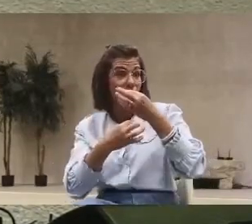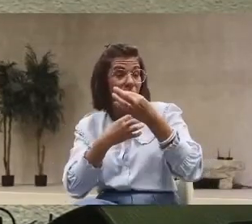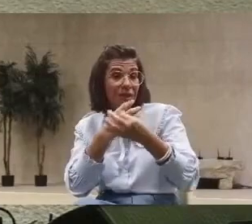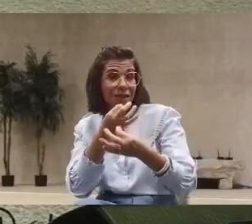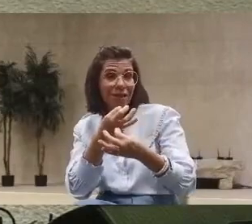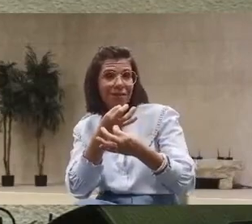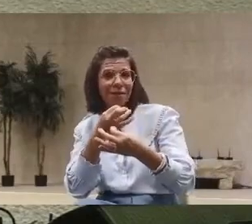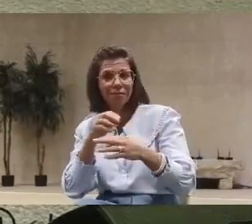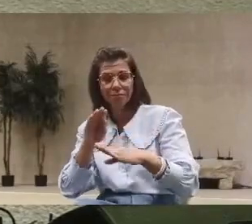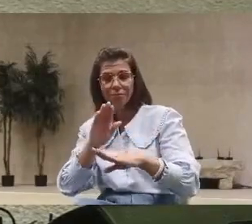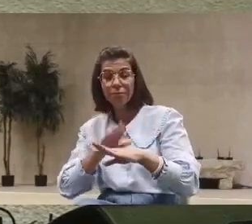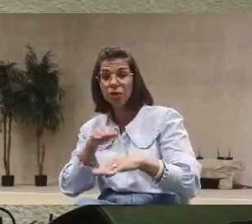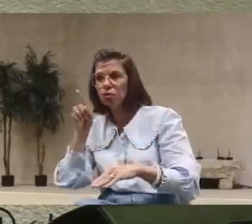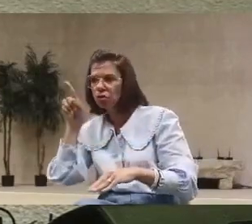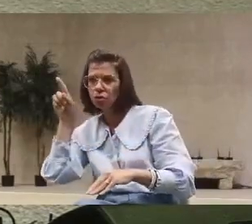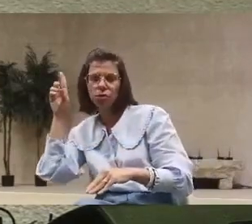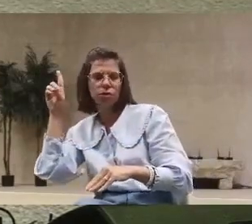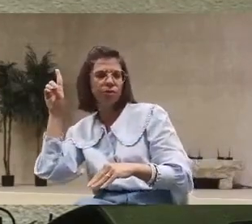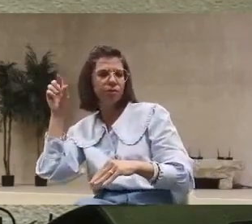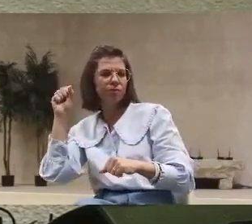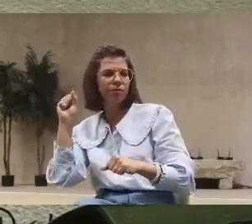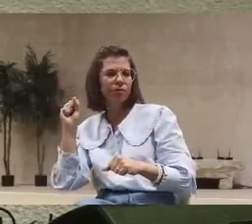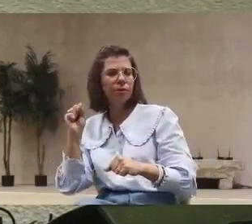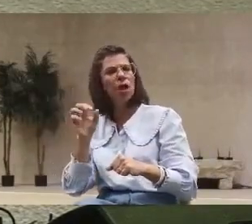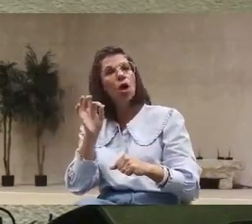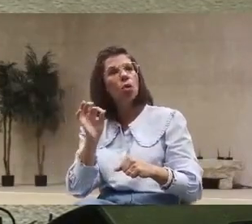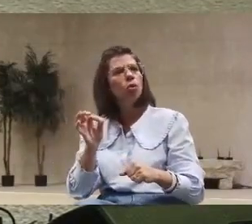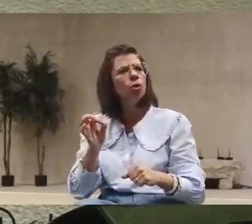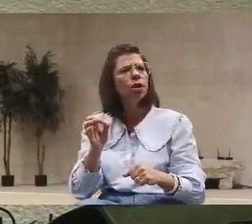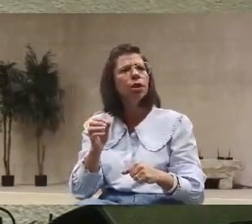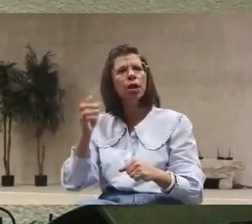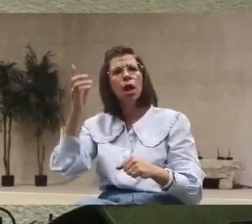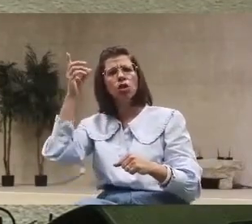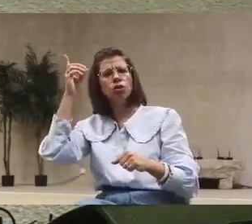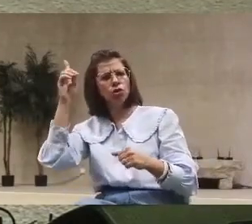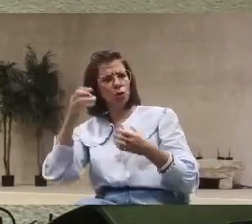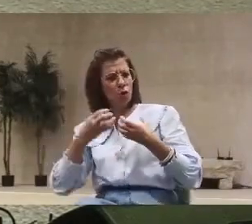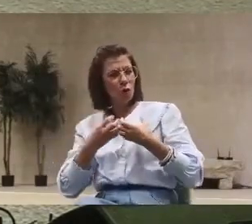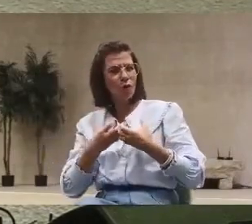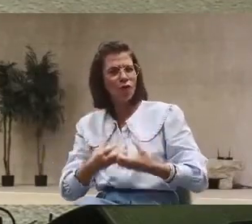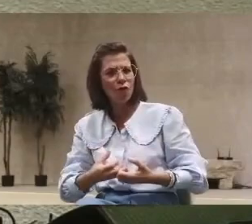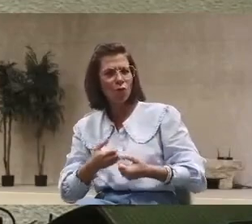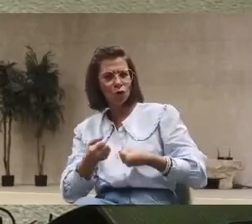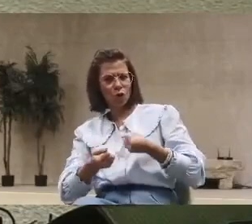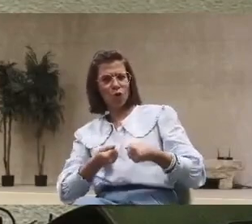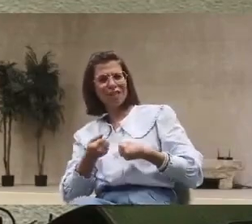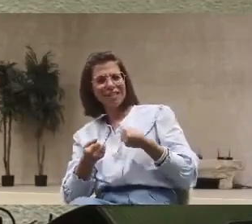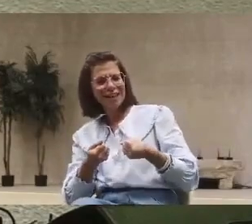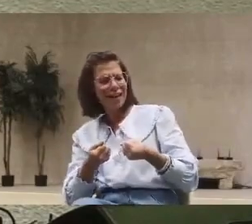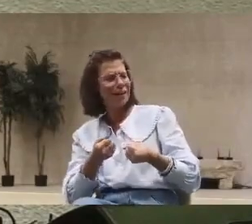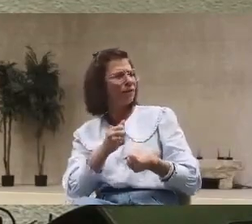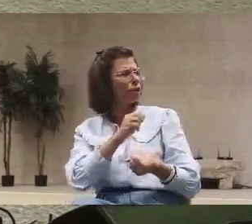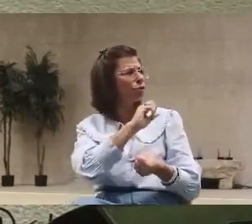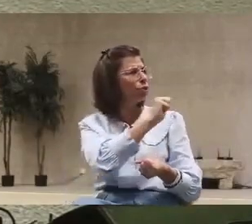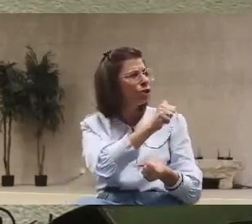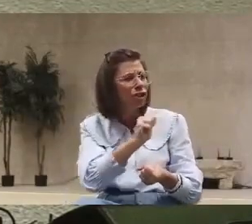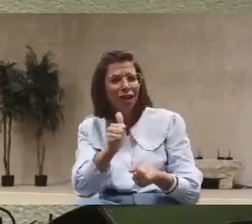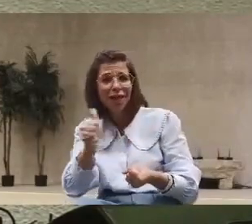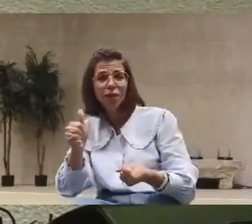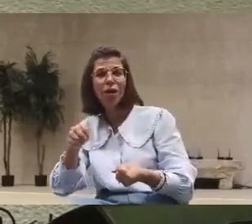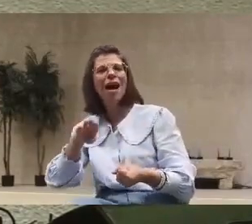et comment on veut faire ? Dieu veut se servir de chacun d'entre nous et cela par la puissance du Saint-Esprit